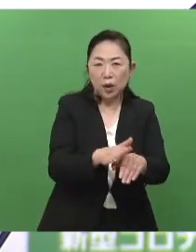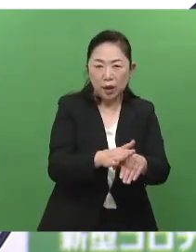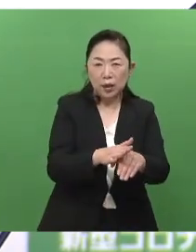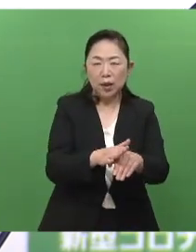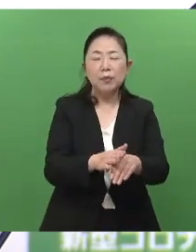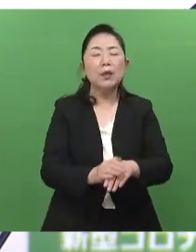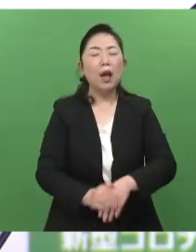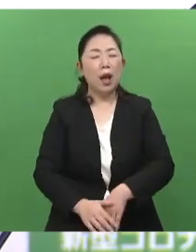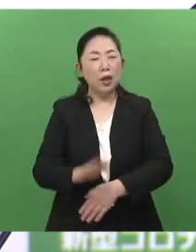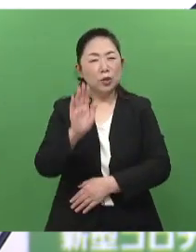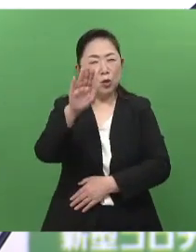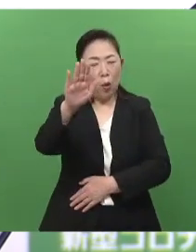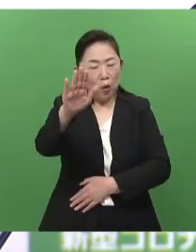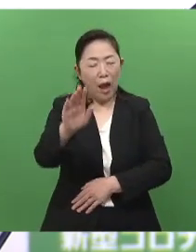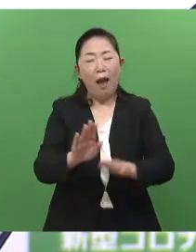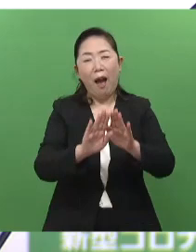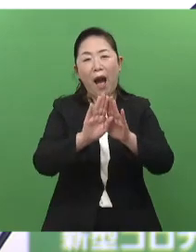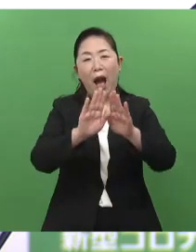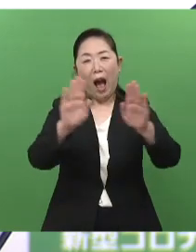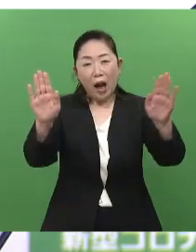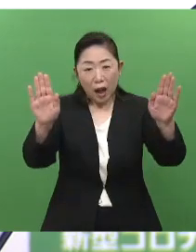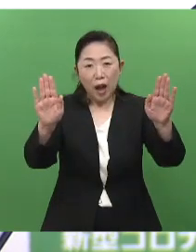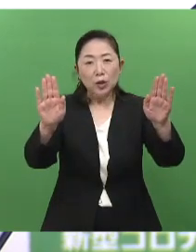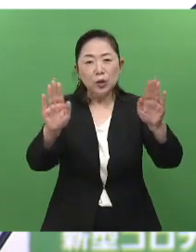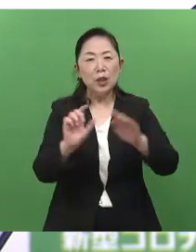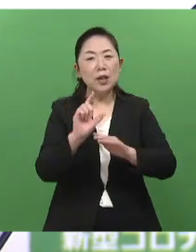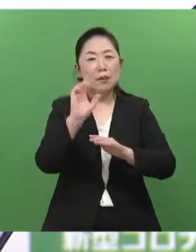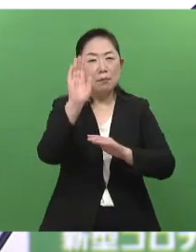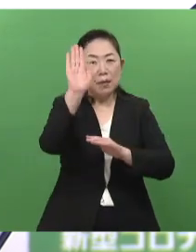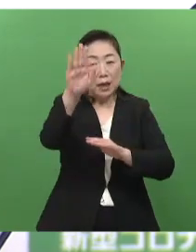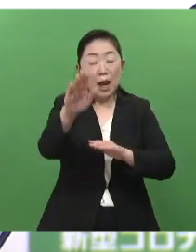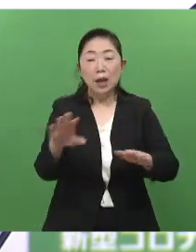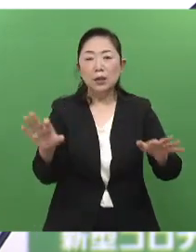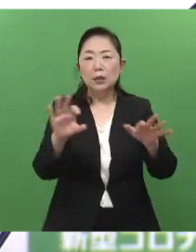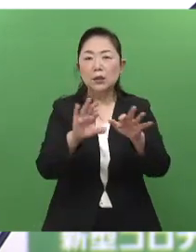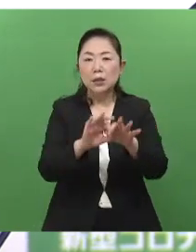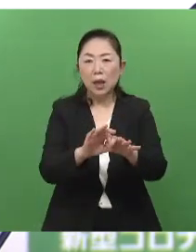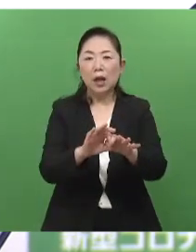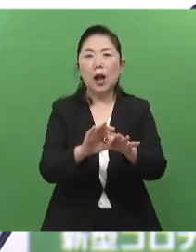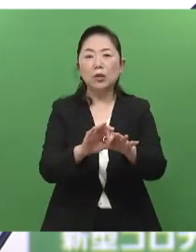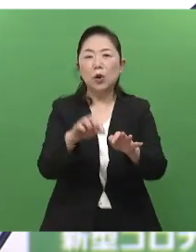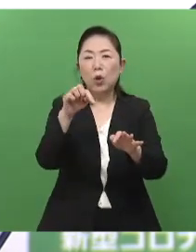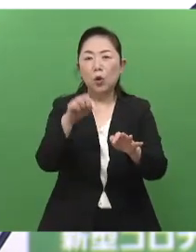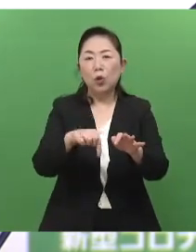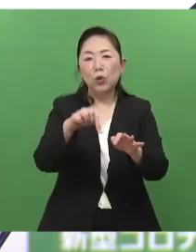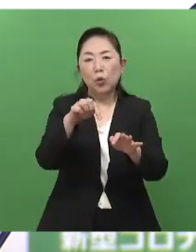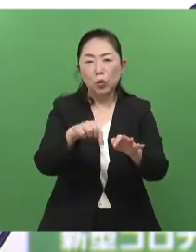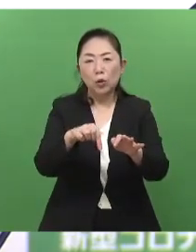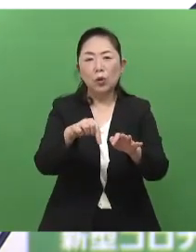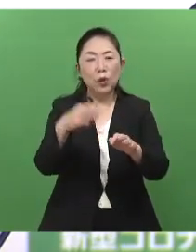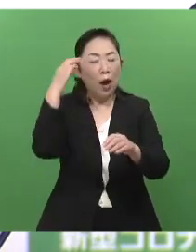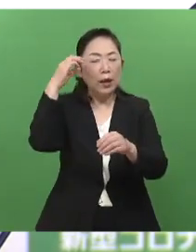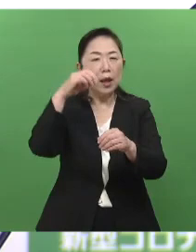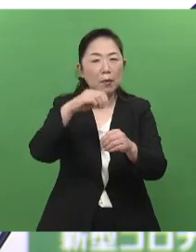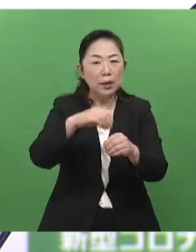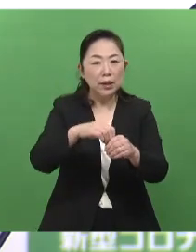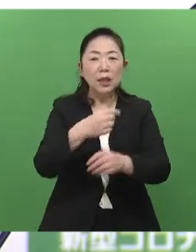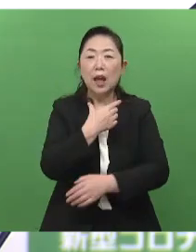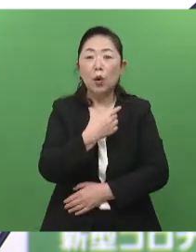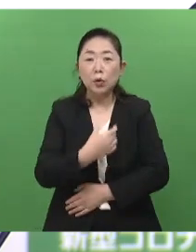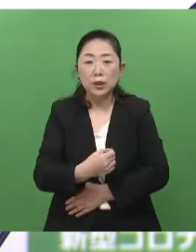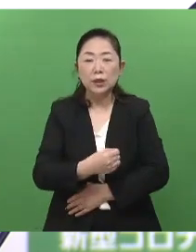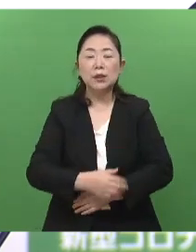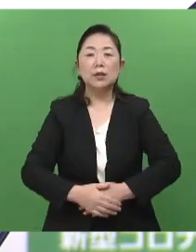成人の方々の未来につながるんだということをご配慮いただきたいし、